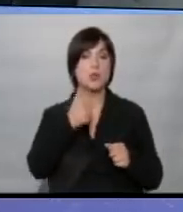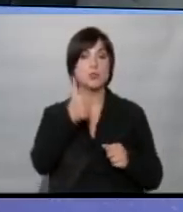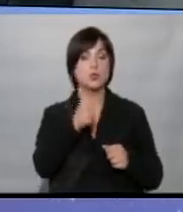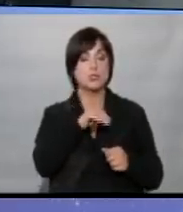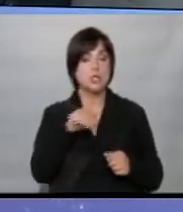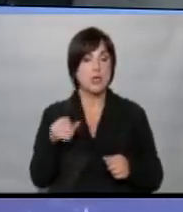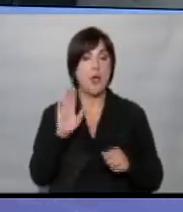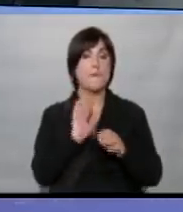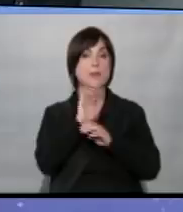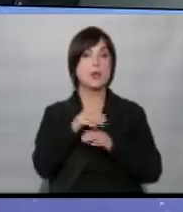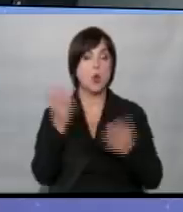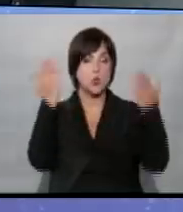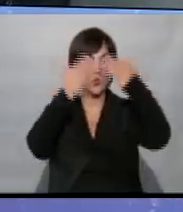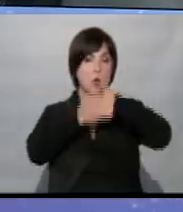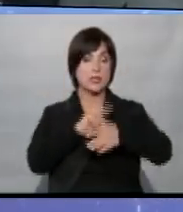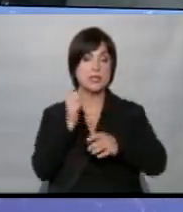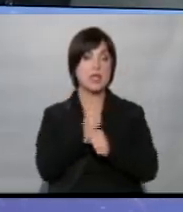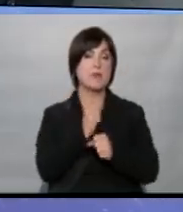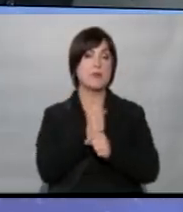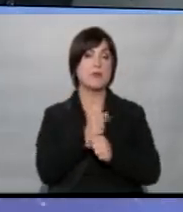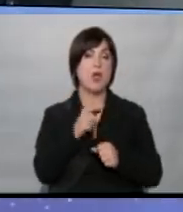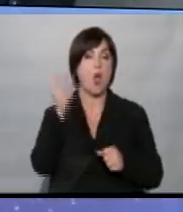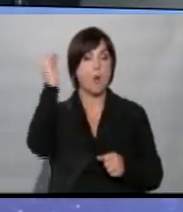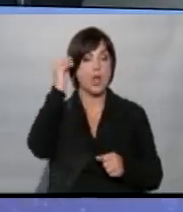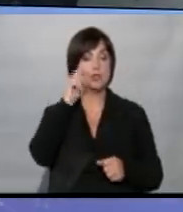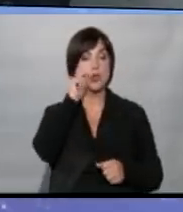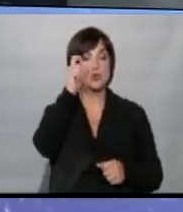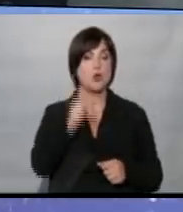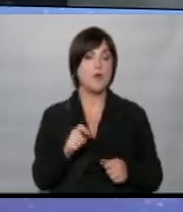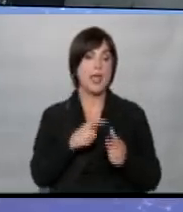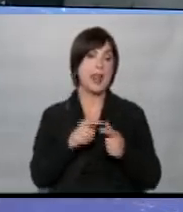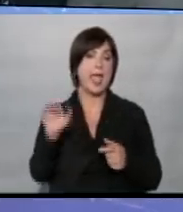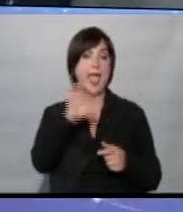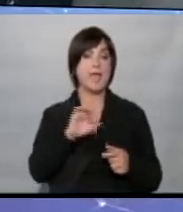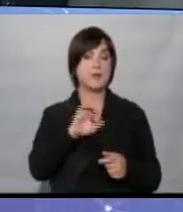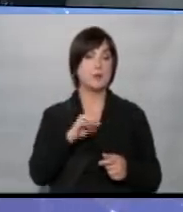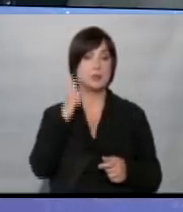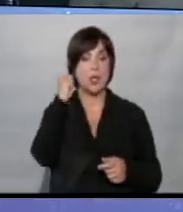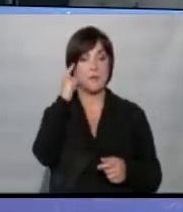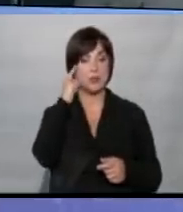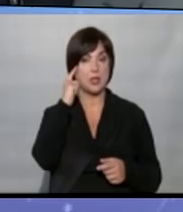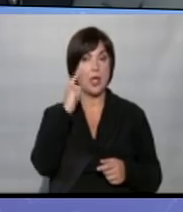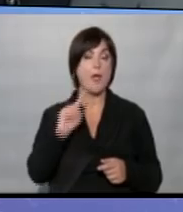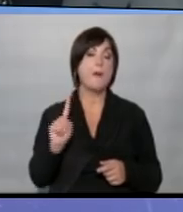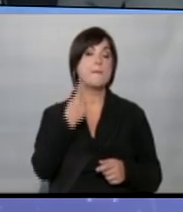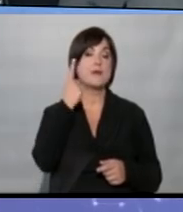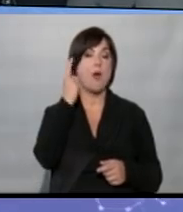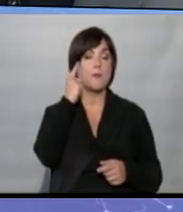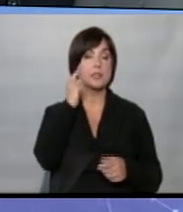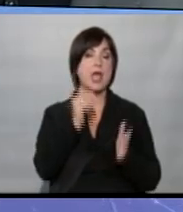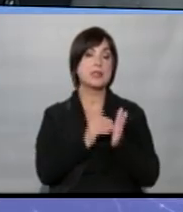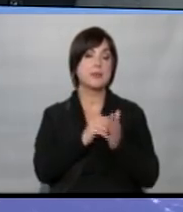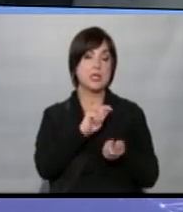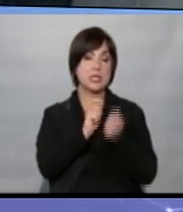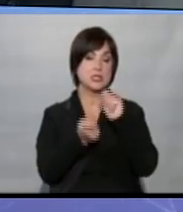и стотици, преку ноќ не се станува образован човек или европеец со европски менталитет. Прво, менталитетот треба